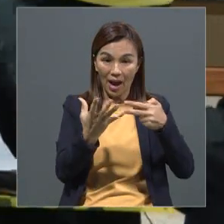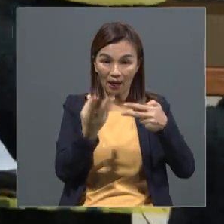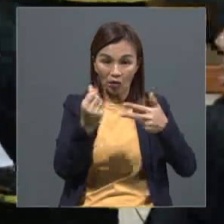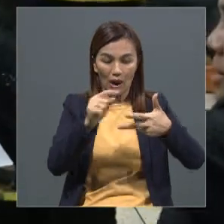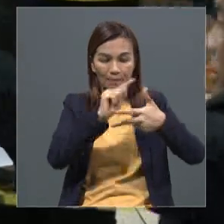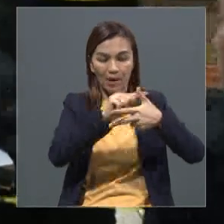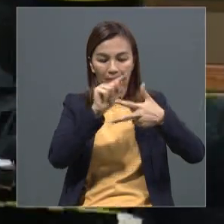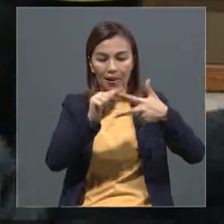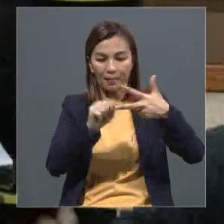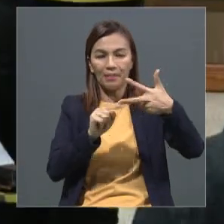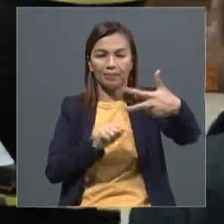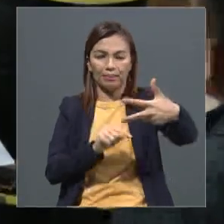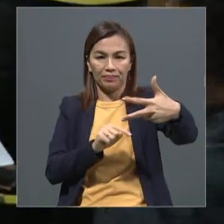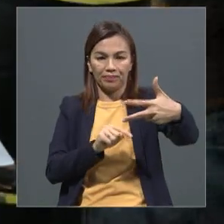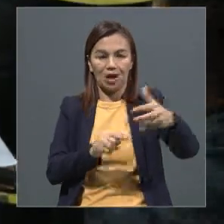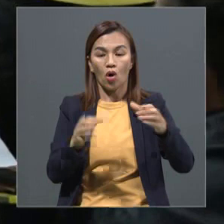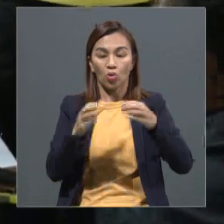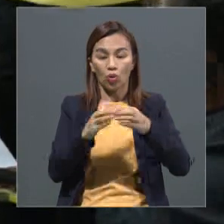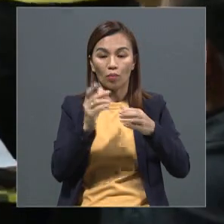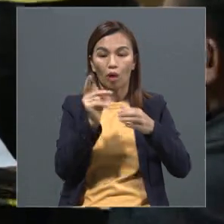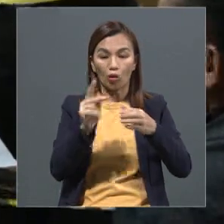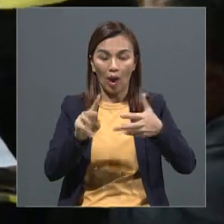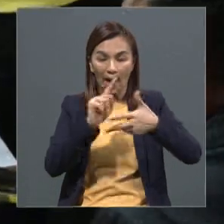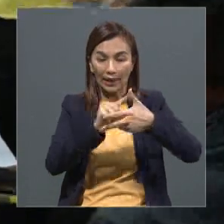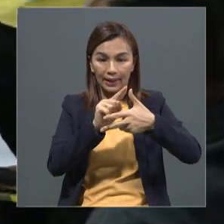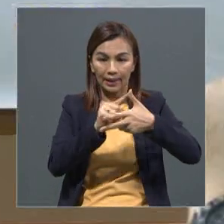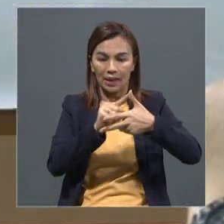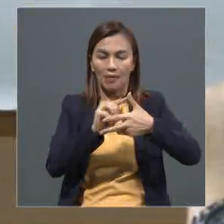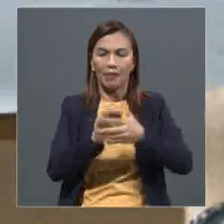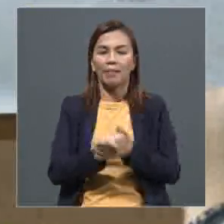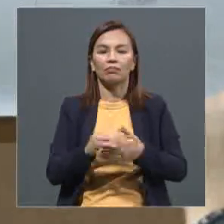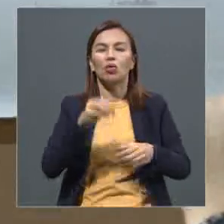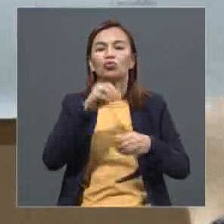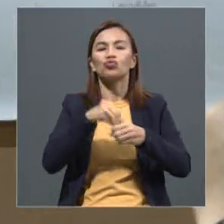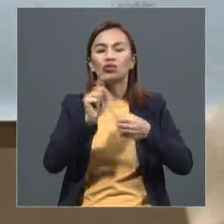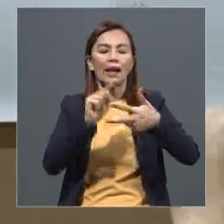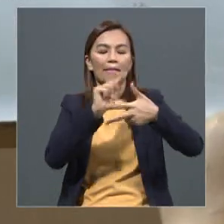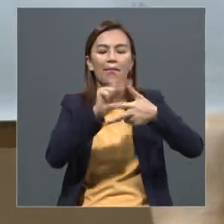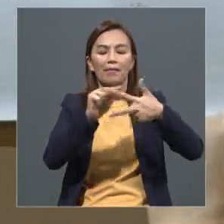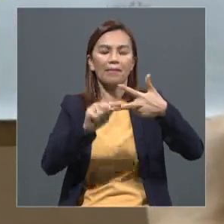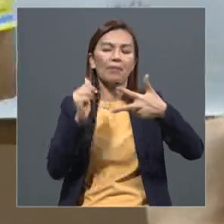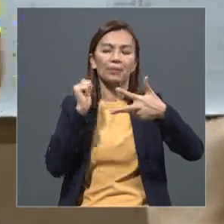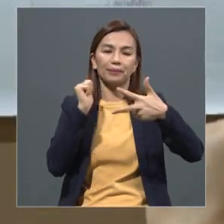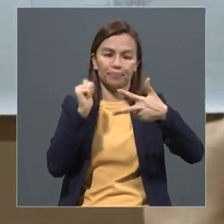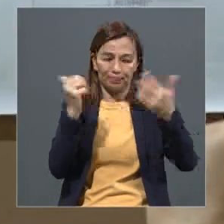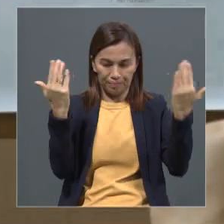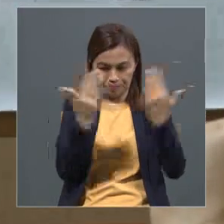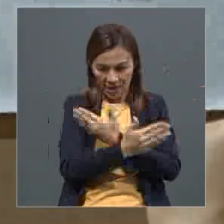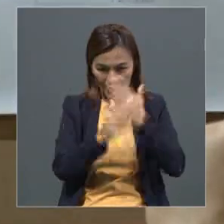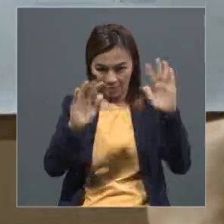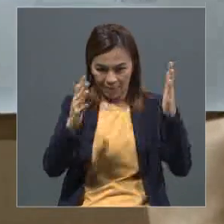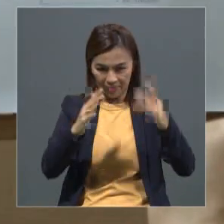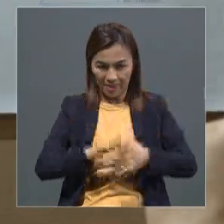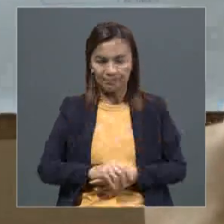แรกของแต่ละกลุ่มเท่านั้นซึ่งในกลุ่มคอควายเนี่ยคนที่คะแนนเปลี่ยนแปลงไม่ได้อยู่ใน 3อันดับแรกอยู่แล้วนะไม่ได้ทำให้มีการเปลี่ยนแปลงมี